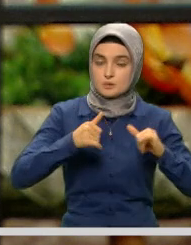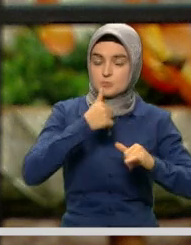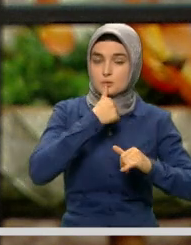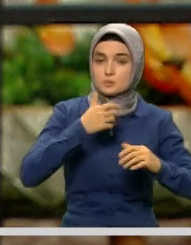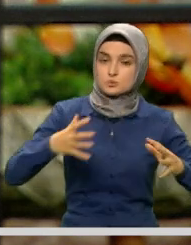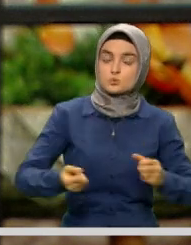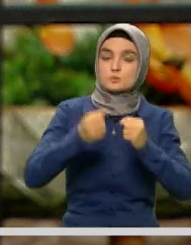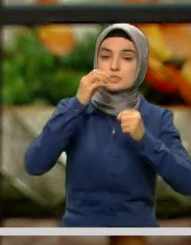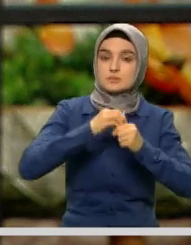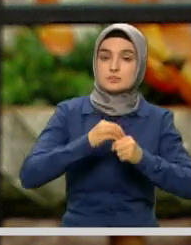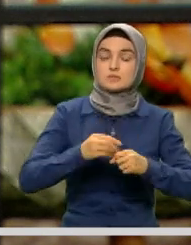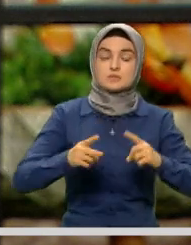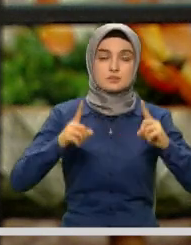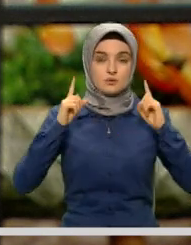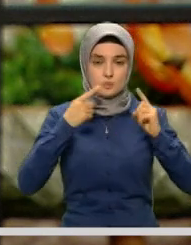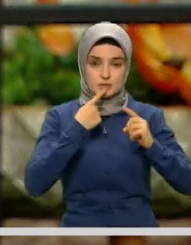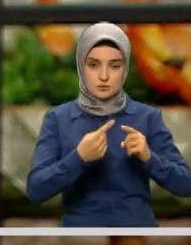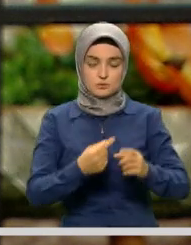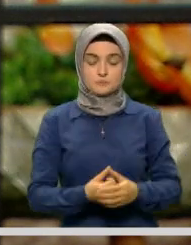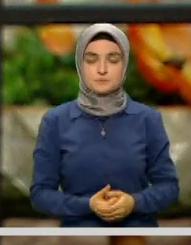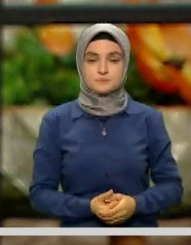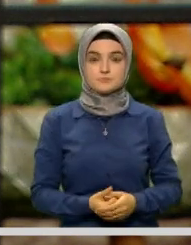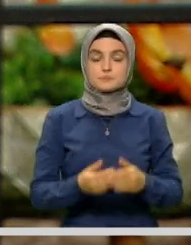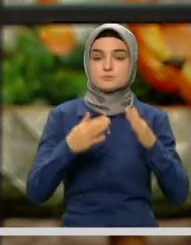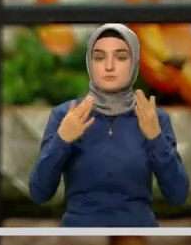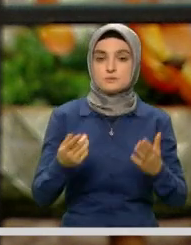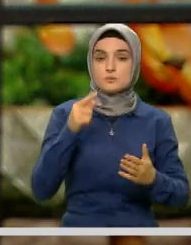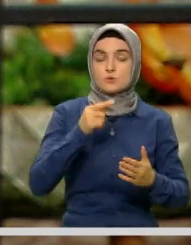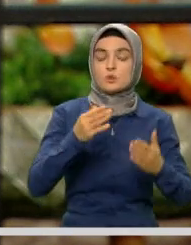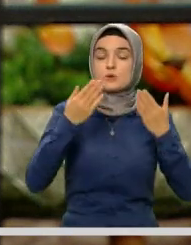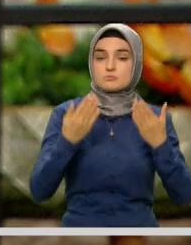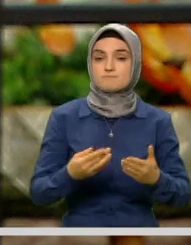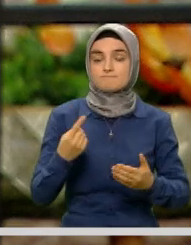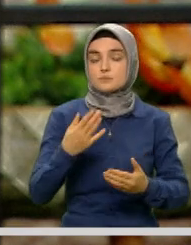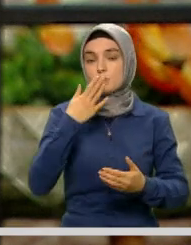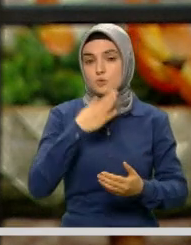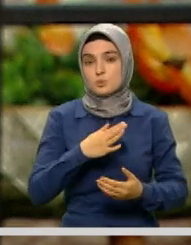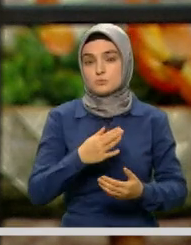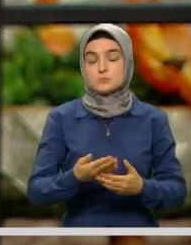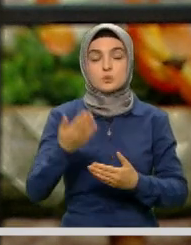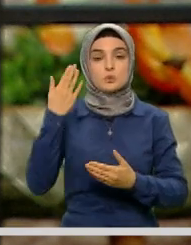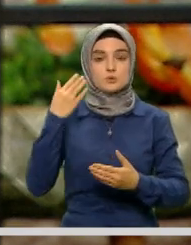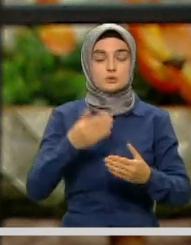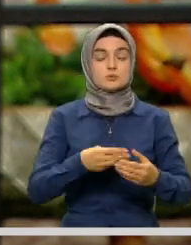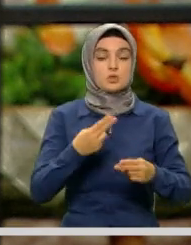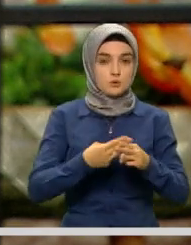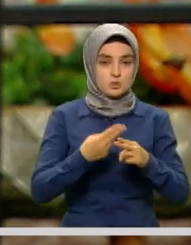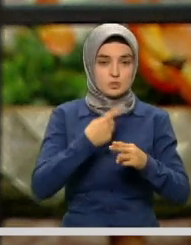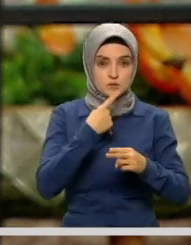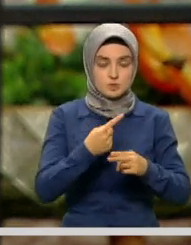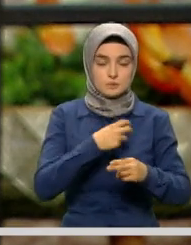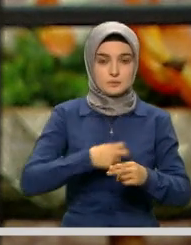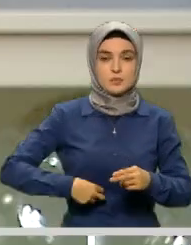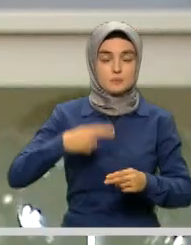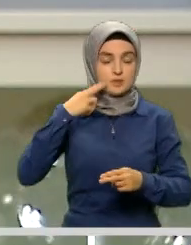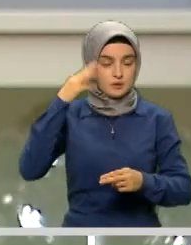çokça istiğfar ediyor, tevbe ediyor. Fakat onu da kabul olacak bir şey yok. Bir önceki örnekte söylediğim Peygamber Efendimiz de çok